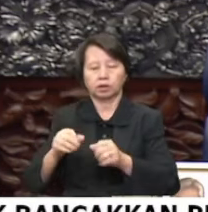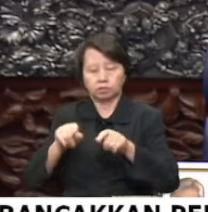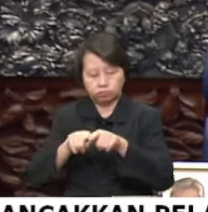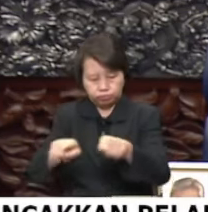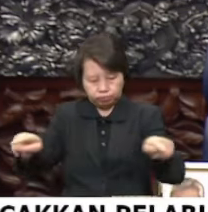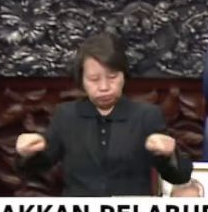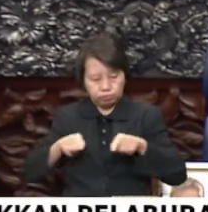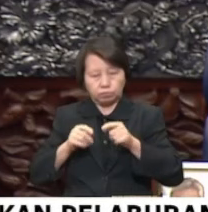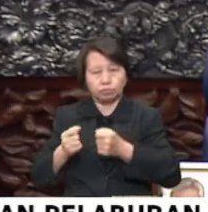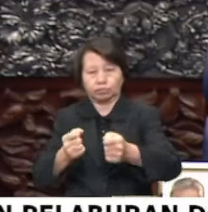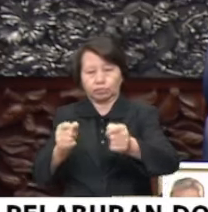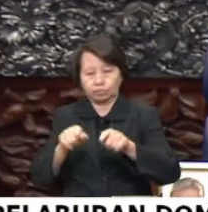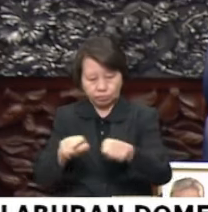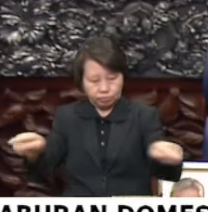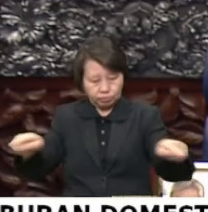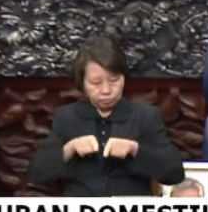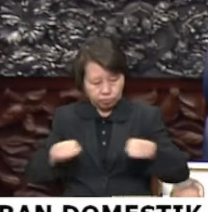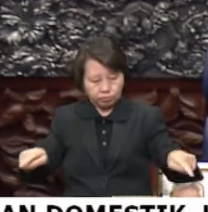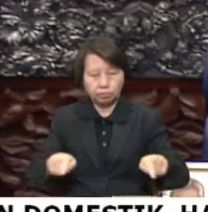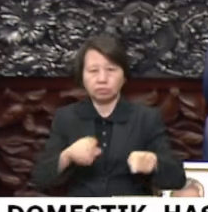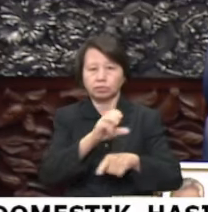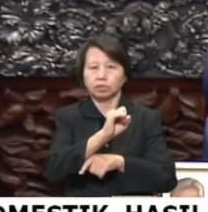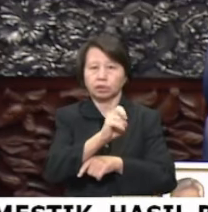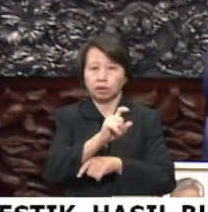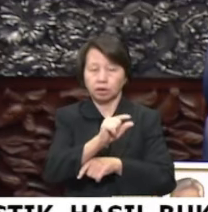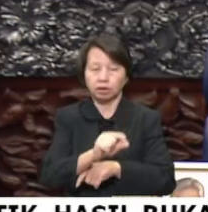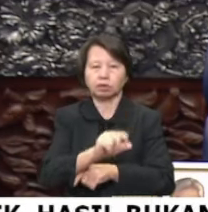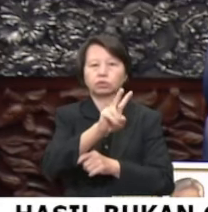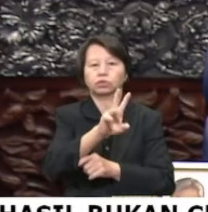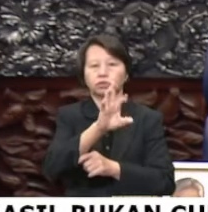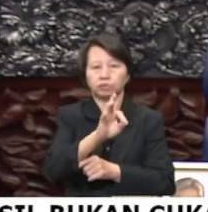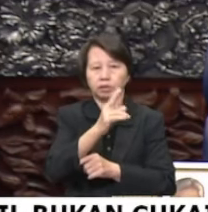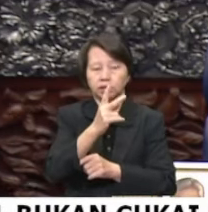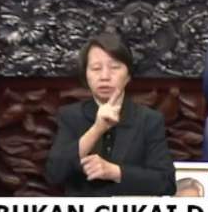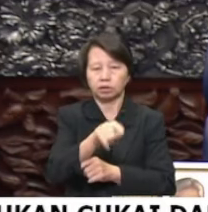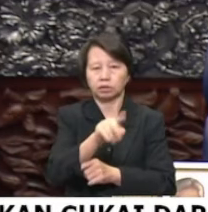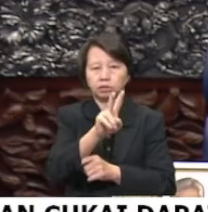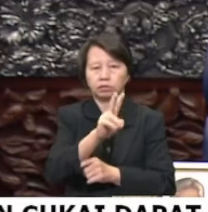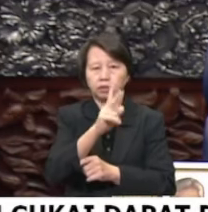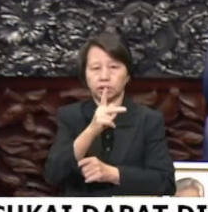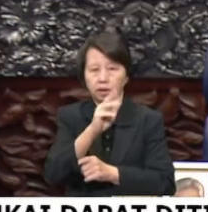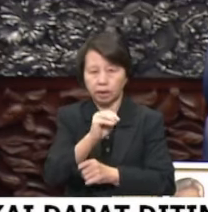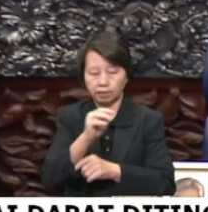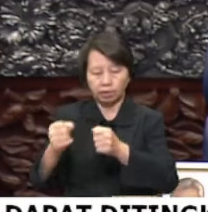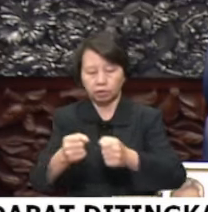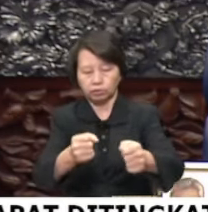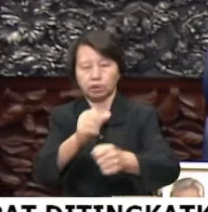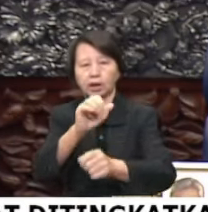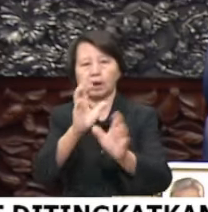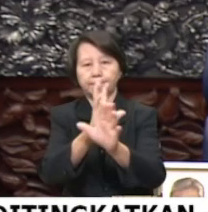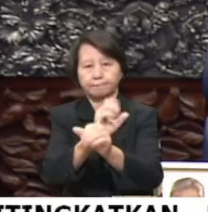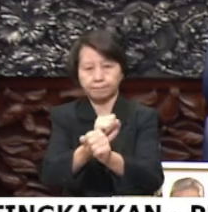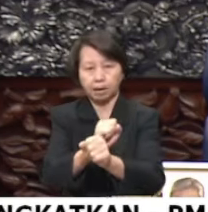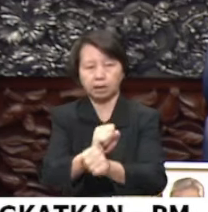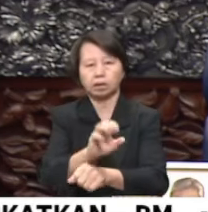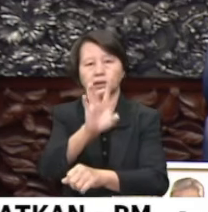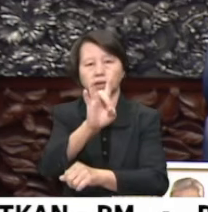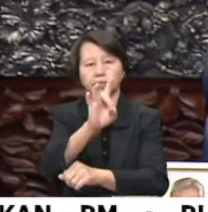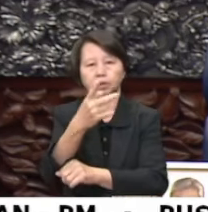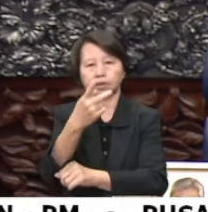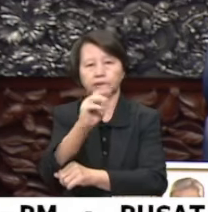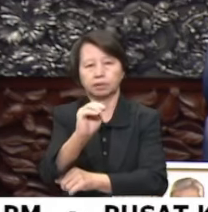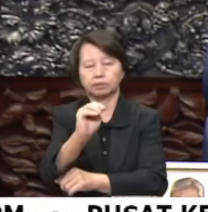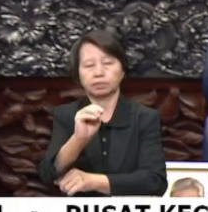sungai utama adalah Sungai Sering sepanjang 29.25 km dan Sungai Ampang sepanjang 8